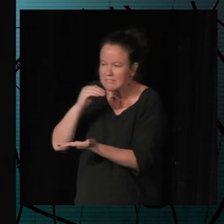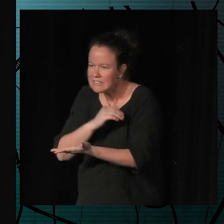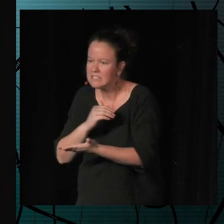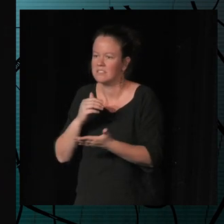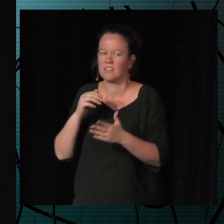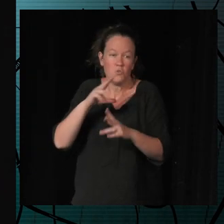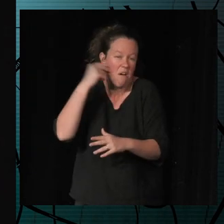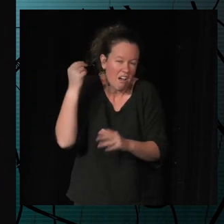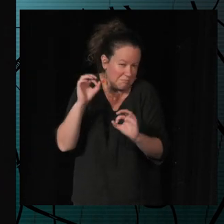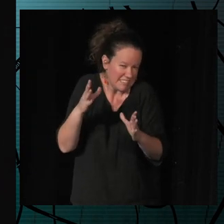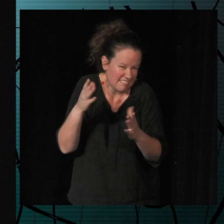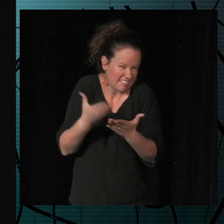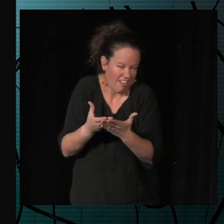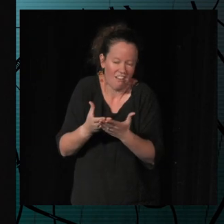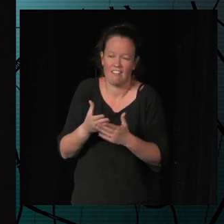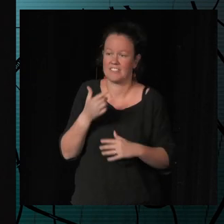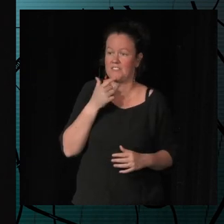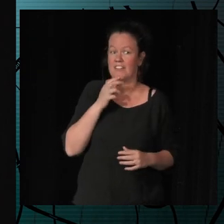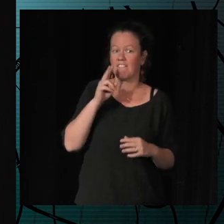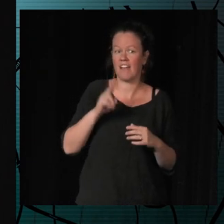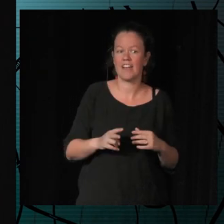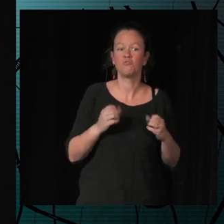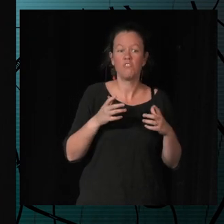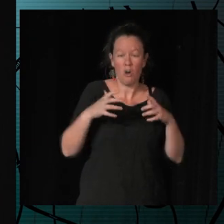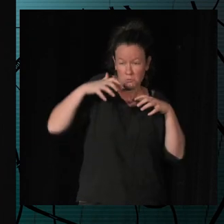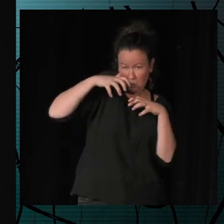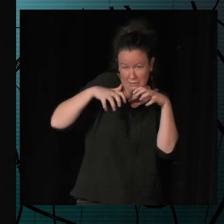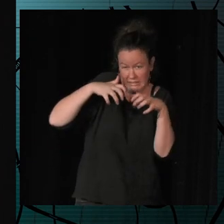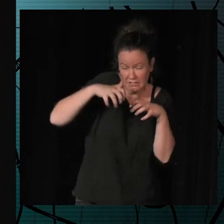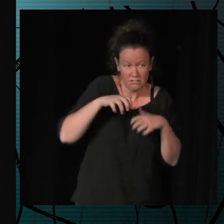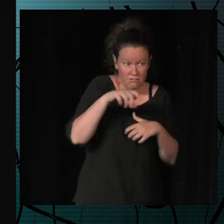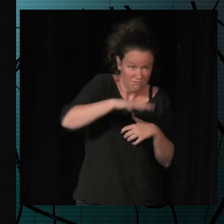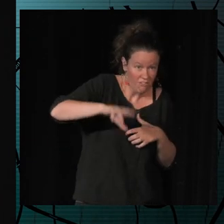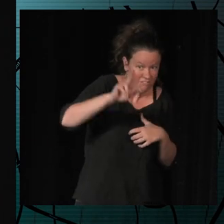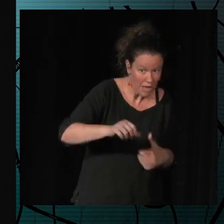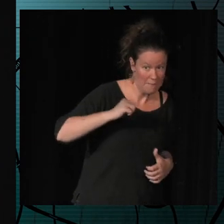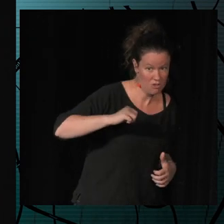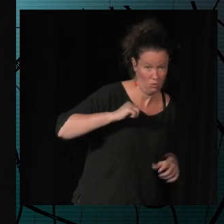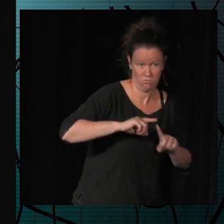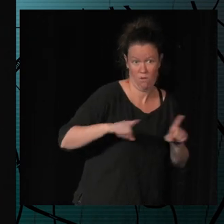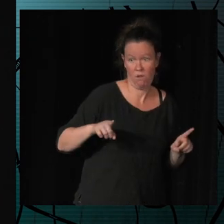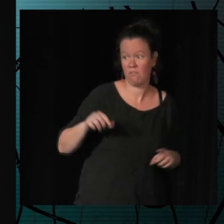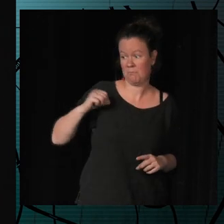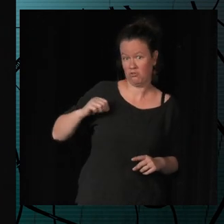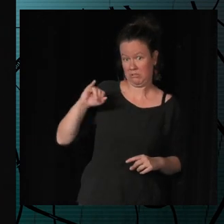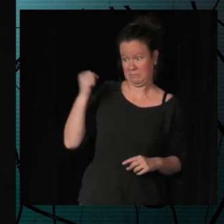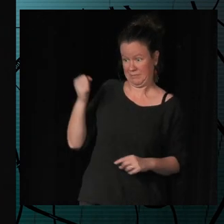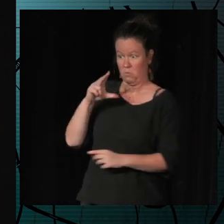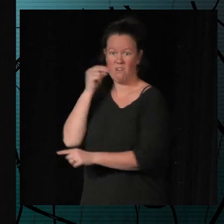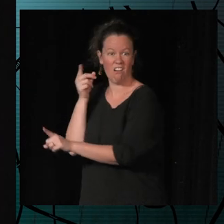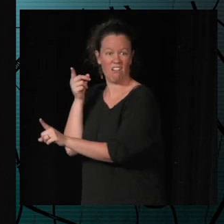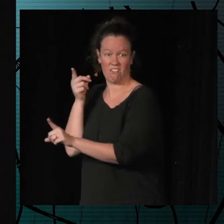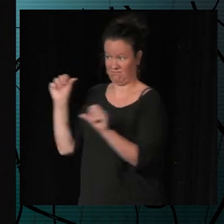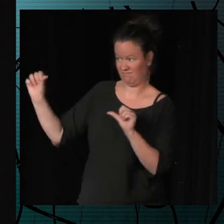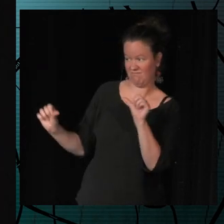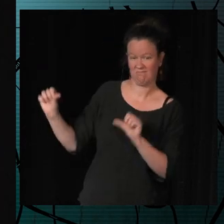figure on sait très bien que le véritable ennemi c'est toujours l'autre humain ça va être un autre humain le vrai problème plus que le zombie qui est souvent un moyen ou qui va qui